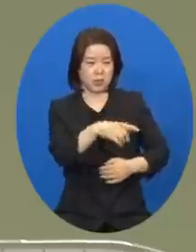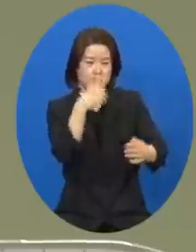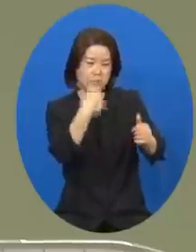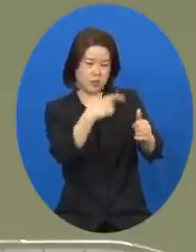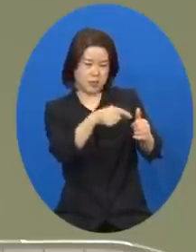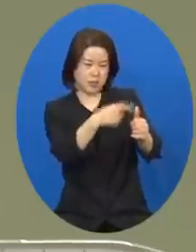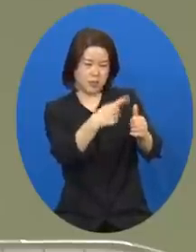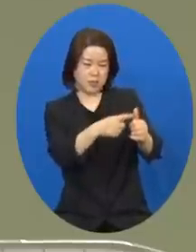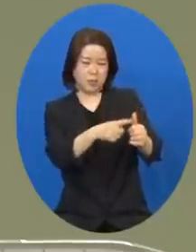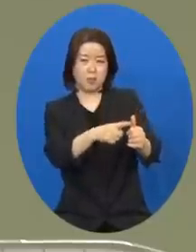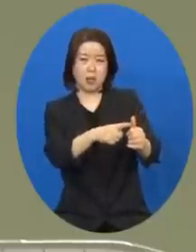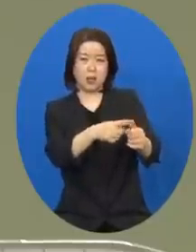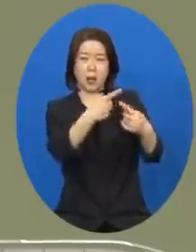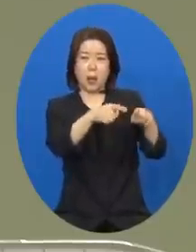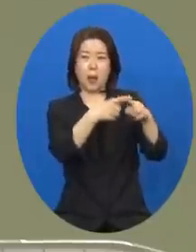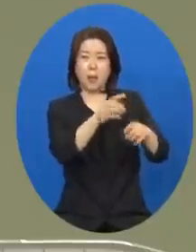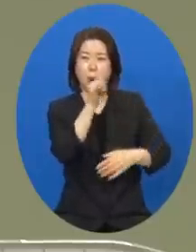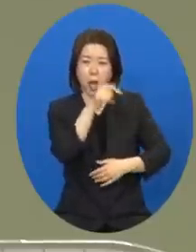무자비하게 돌을 던집니다.